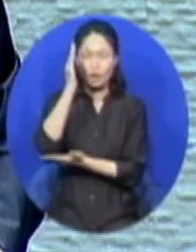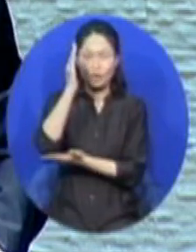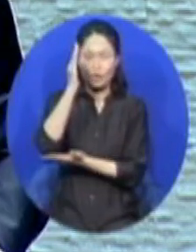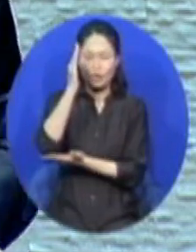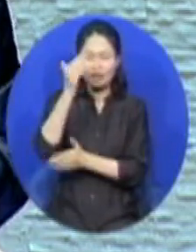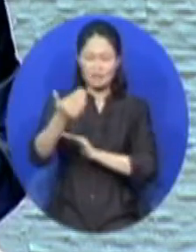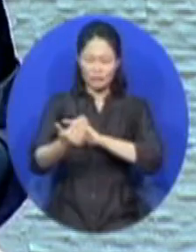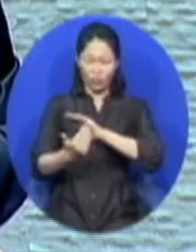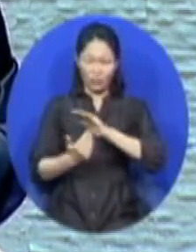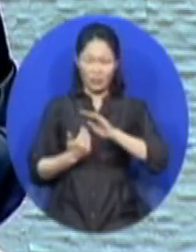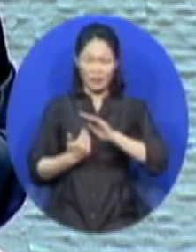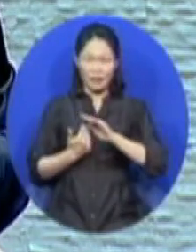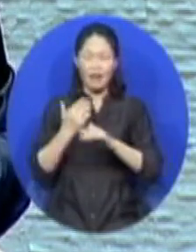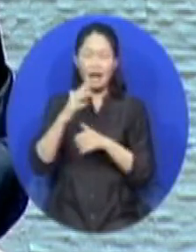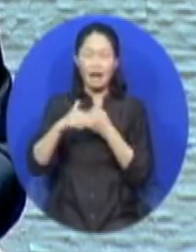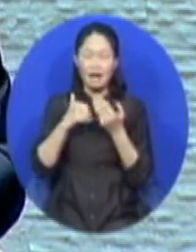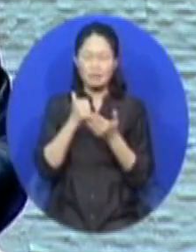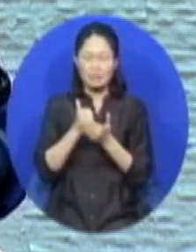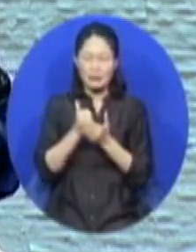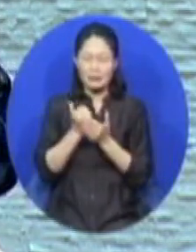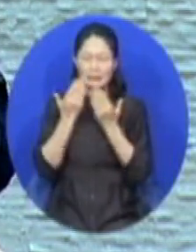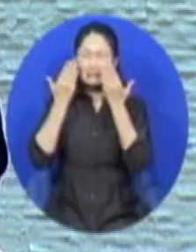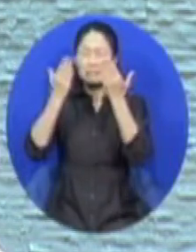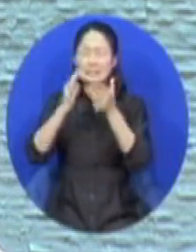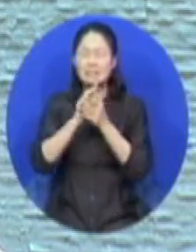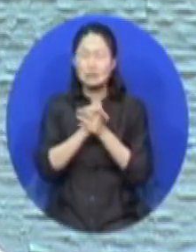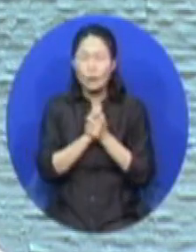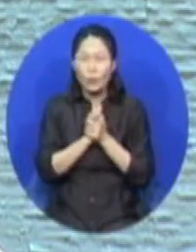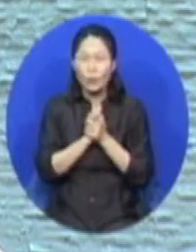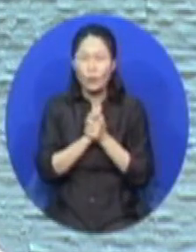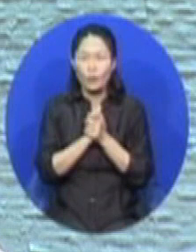하기 전에 하나님께 드리는 지도가